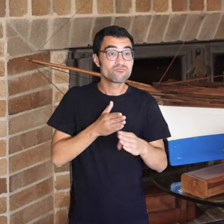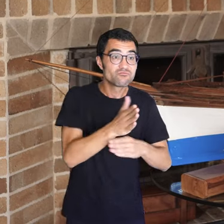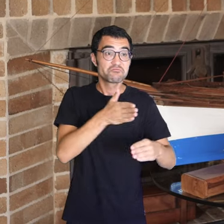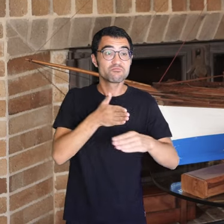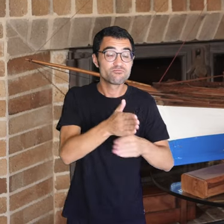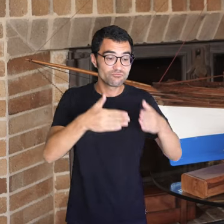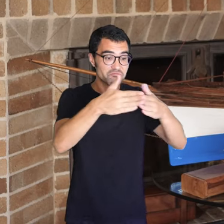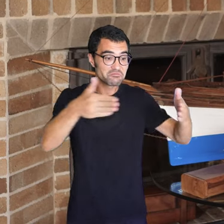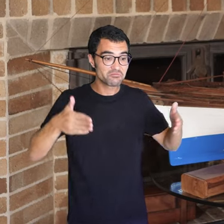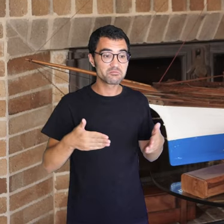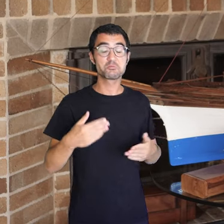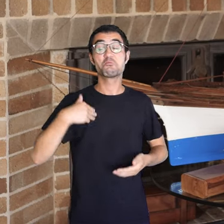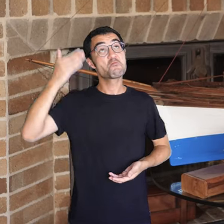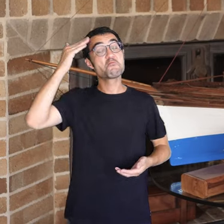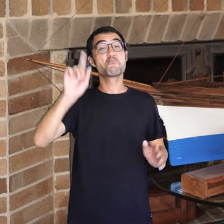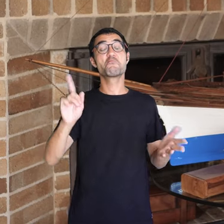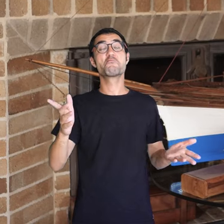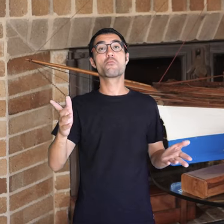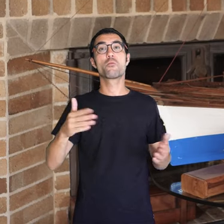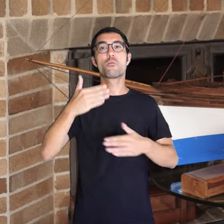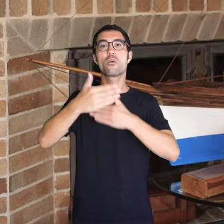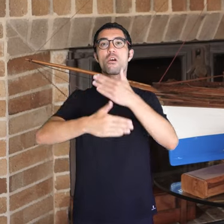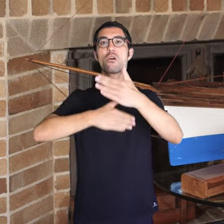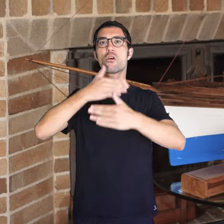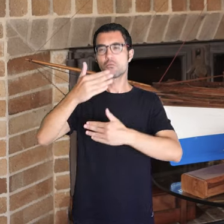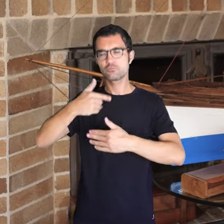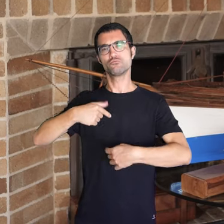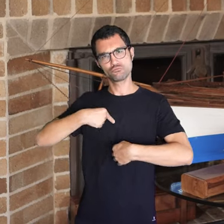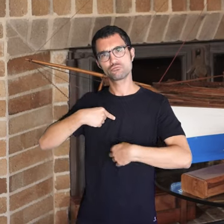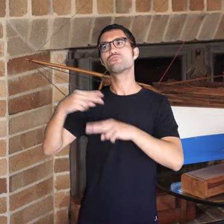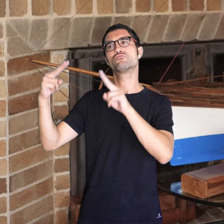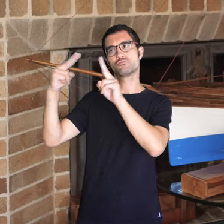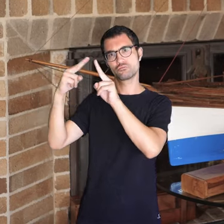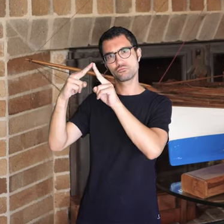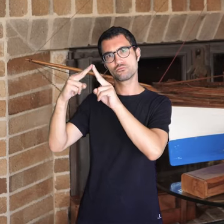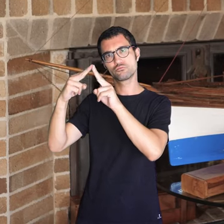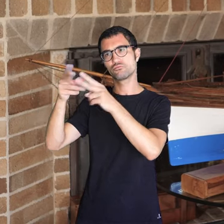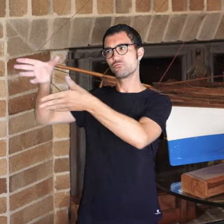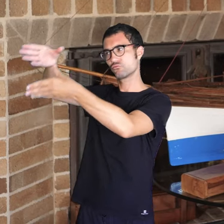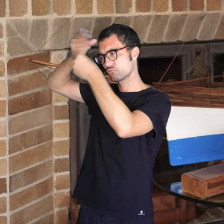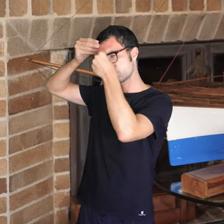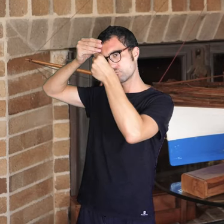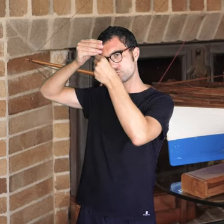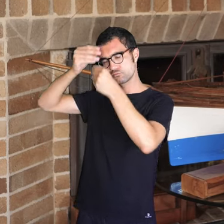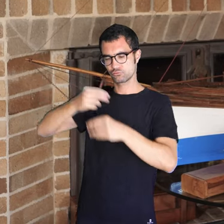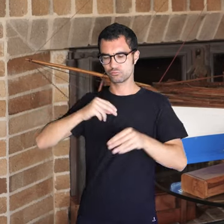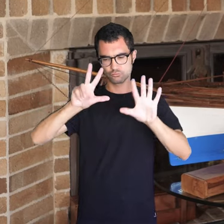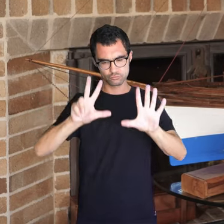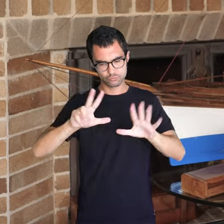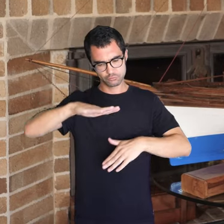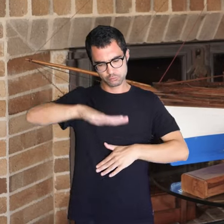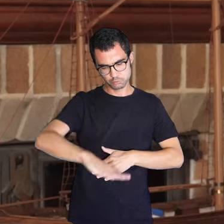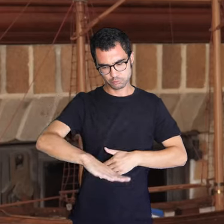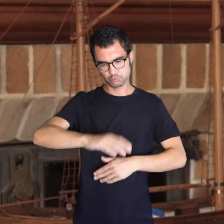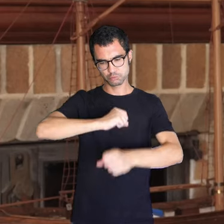no he pogut saber mai. Però, en fi, així mateix el vaig conèixer, ja t'he dit, jo tenia d'haver 8 anys quan ell